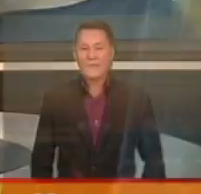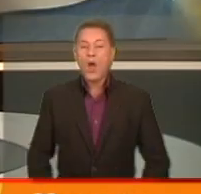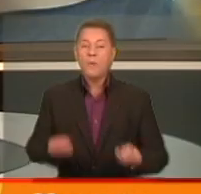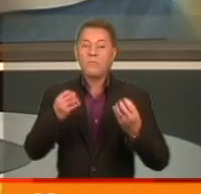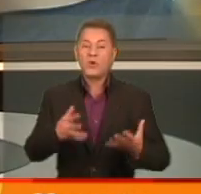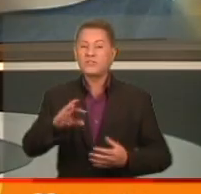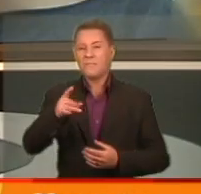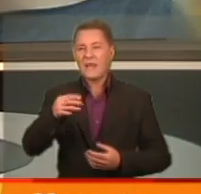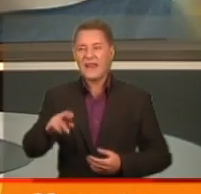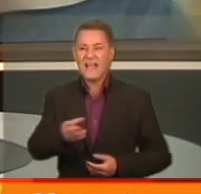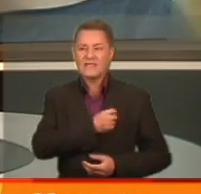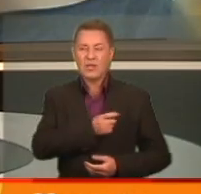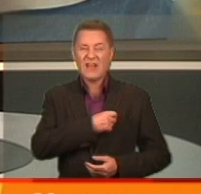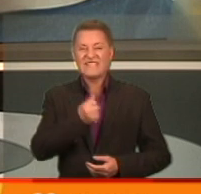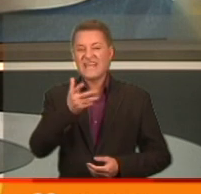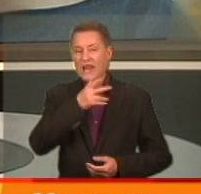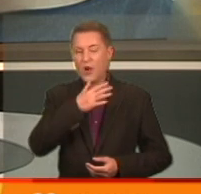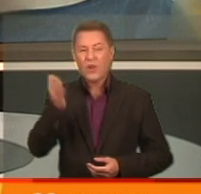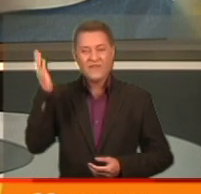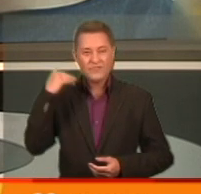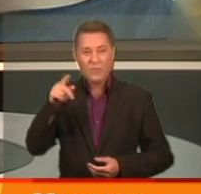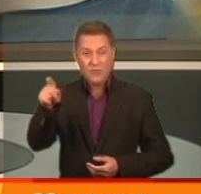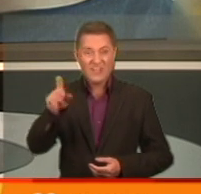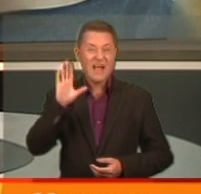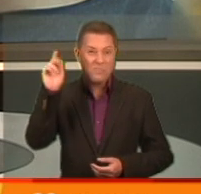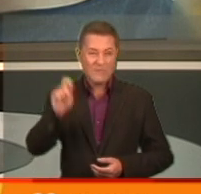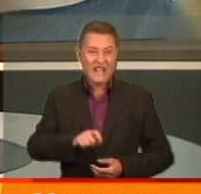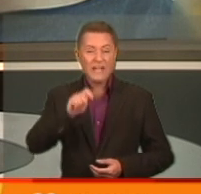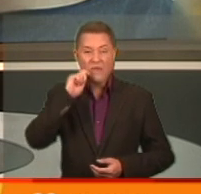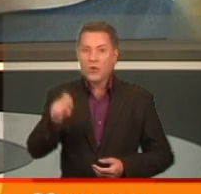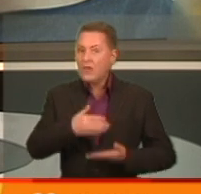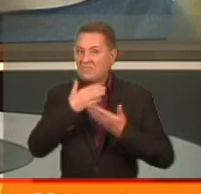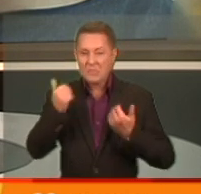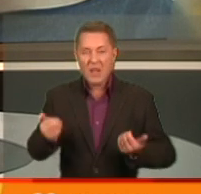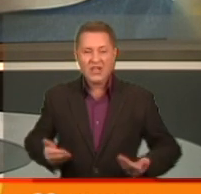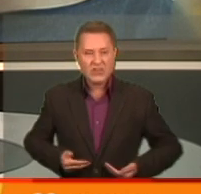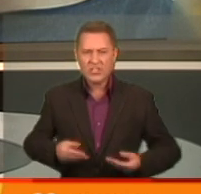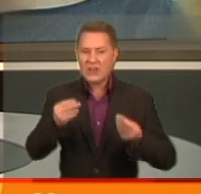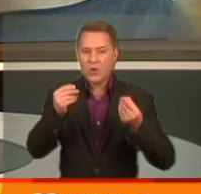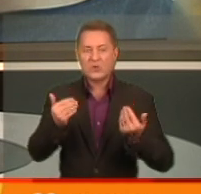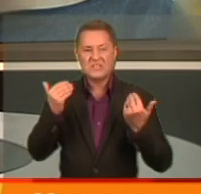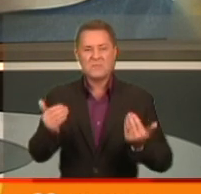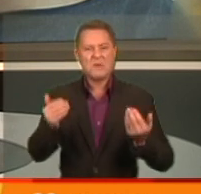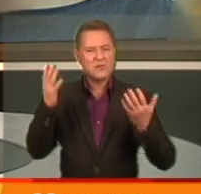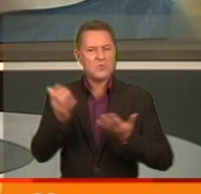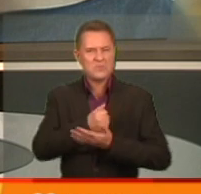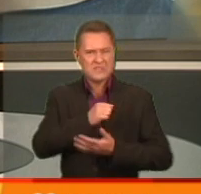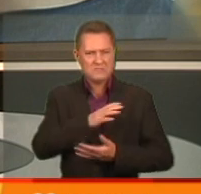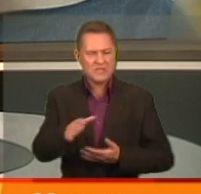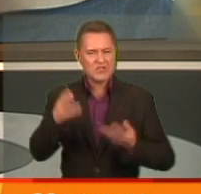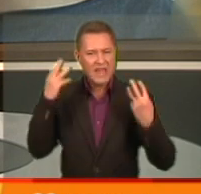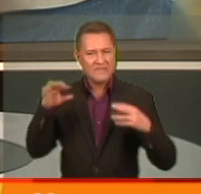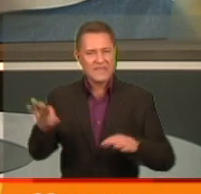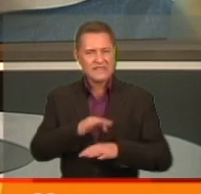Просто Марія з Одеси. Ще кілька років тому афганка приїхала в Україну і не мала ні житла, ні грошей. Тепер вона – успішна дизайнерка